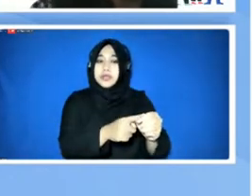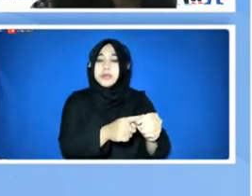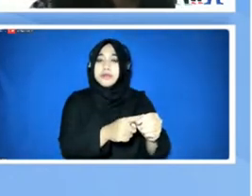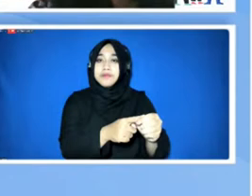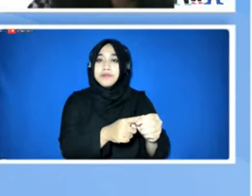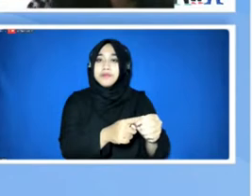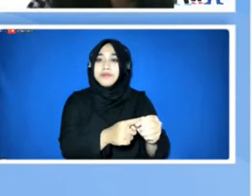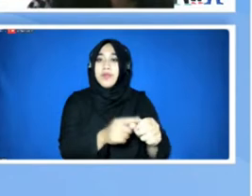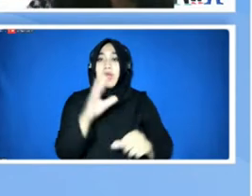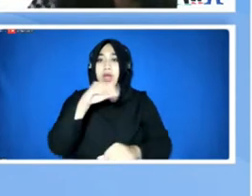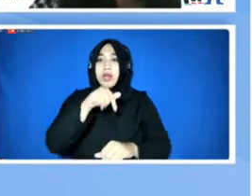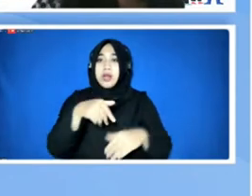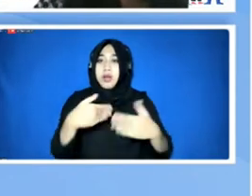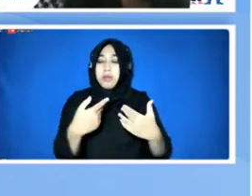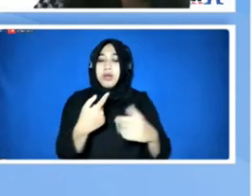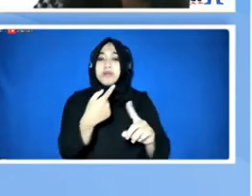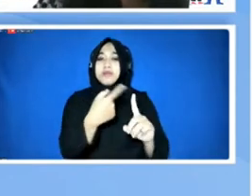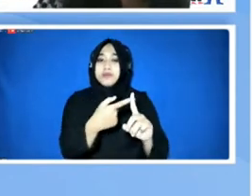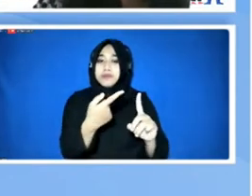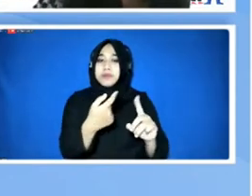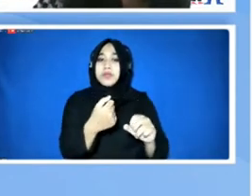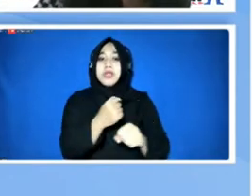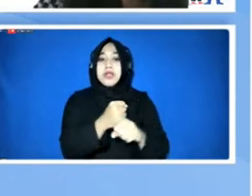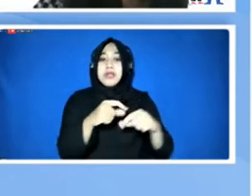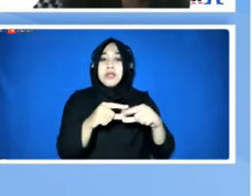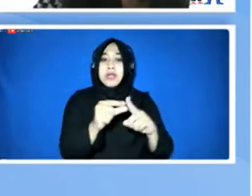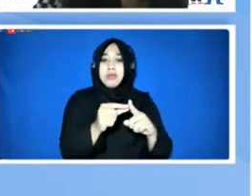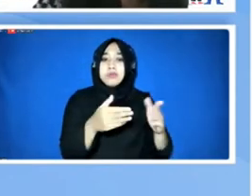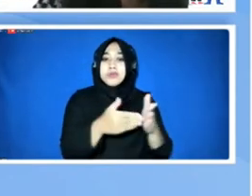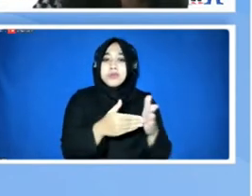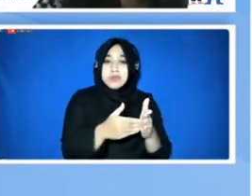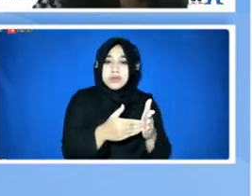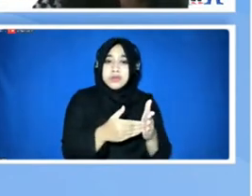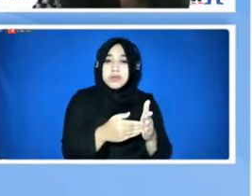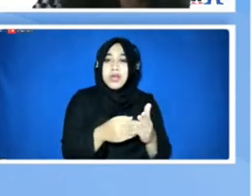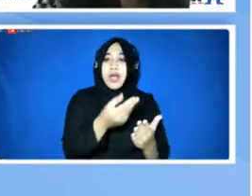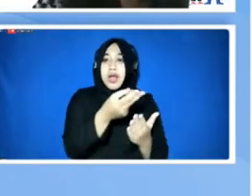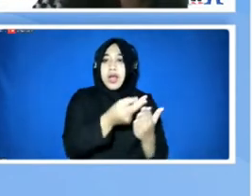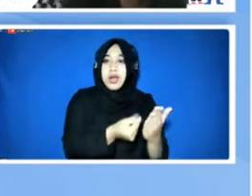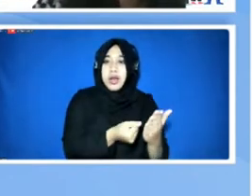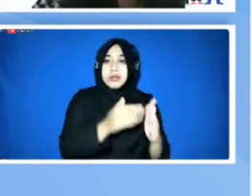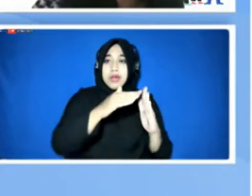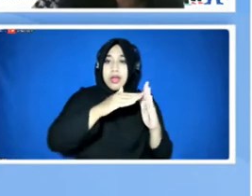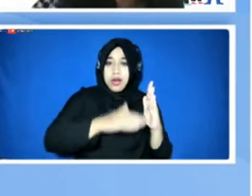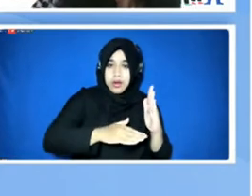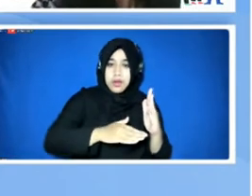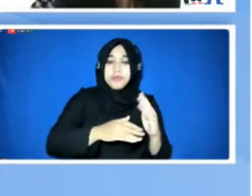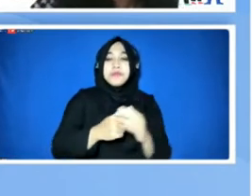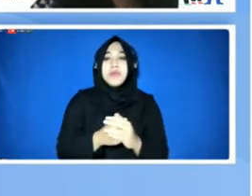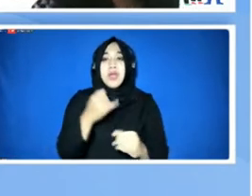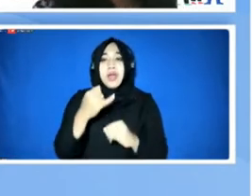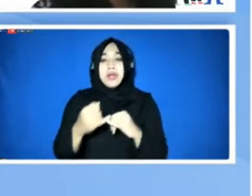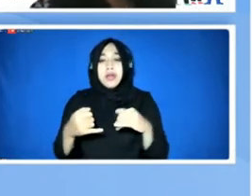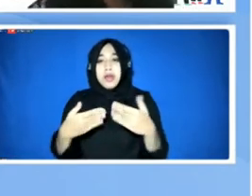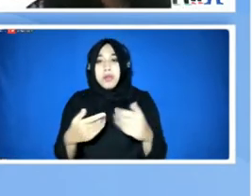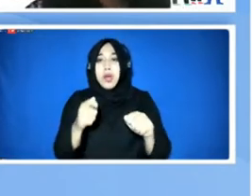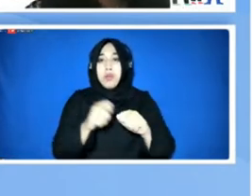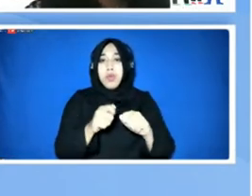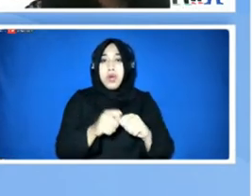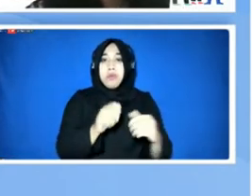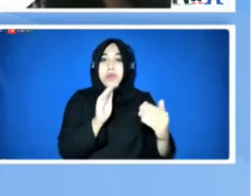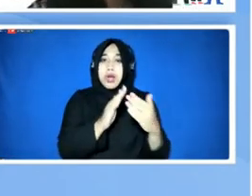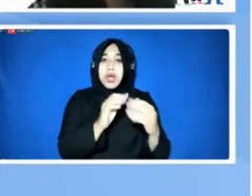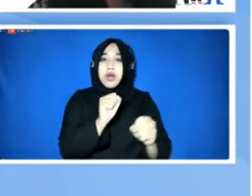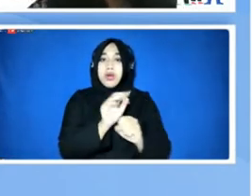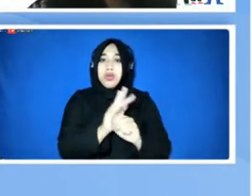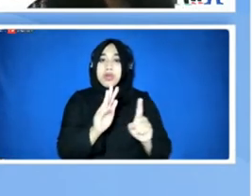utarakan hari ini adalah yang pertama, gap serapan anggaran di daerah yang masih rendah, yang kemudian pada akhirnya membuat penanganan pandemi